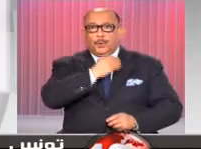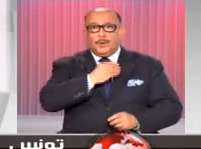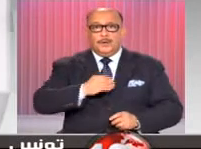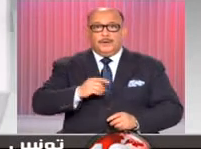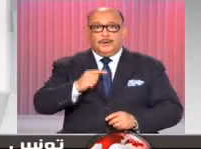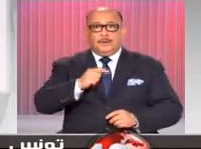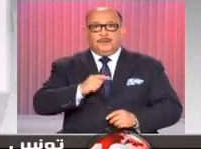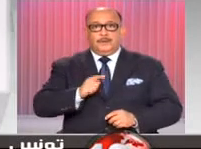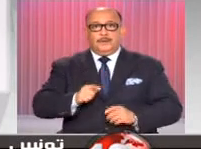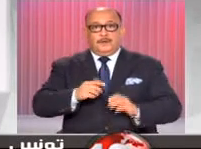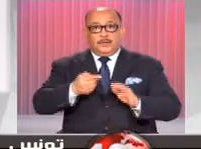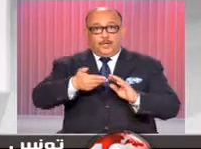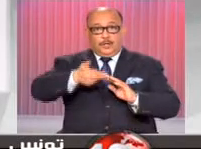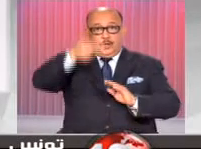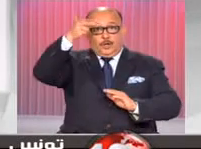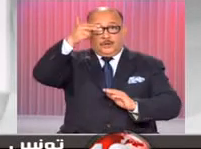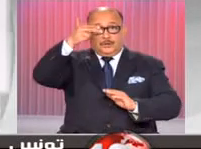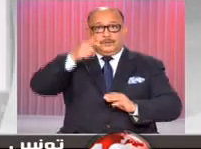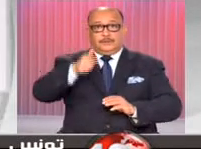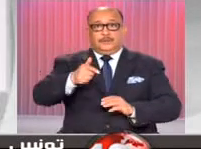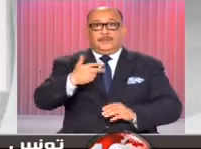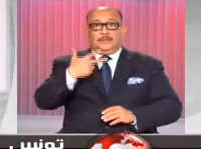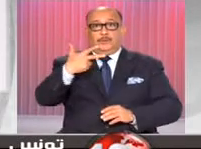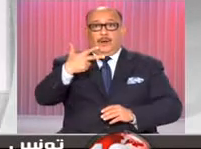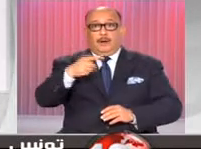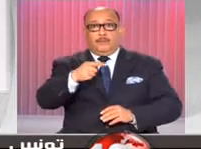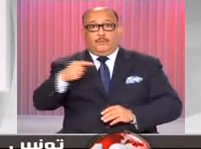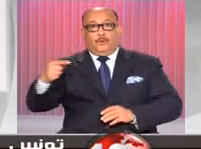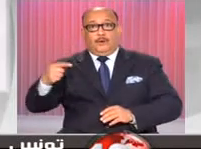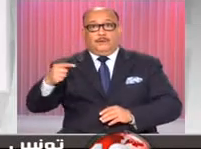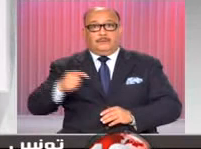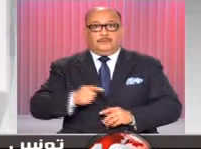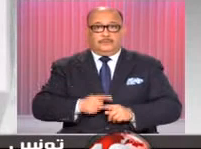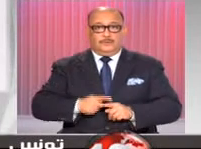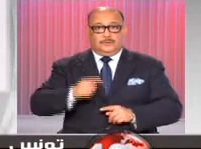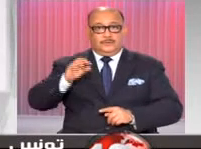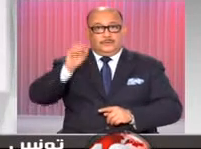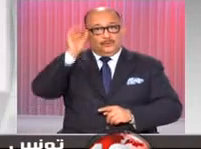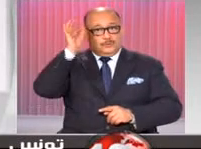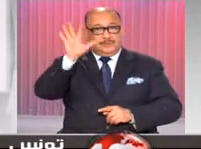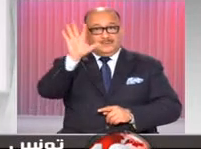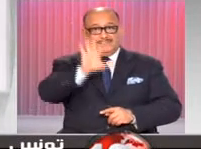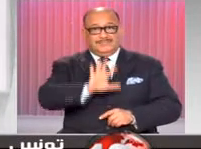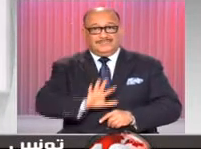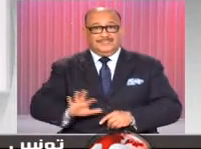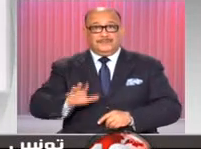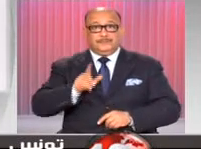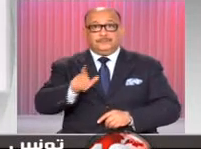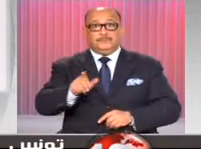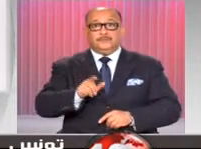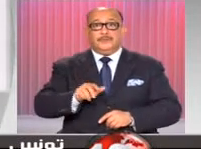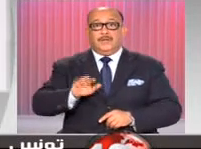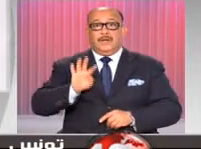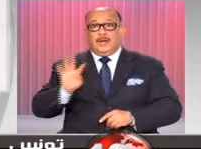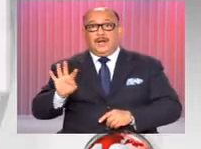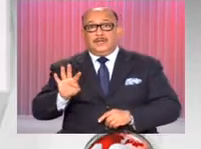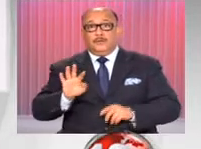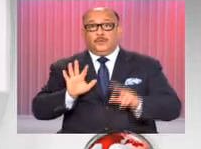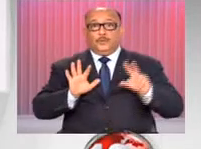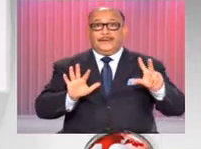بين درجتين تحت الصفر وثلاث درجات بالمناطق الغربية، وبين 4 و8 درجات